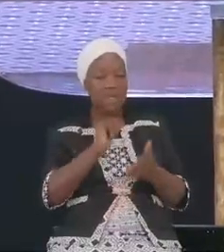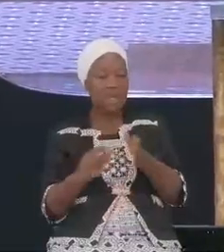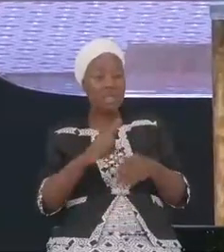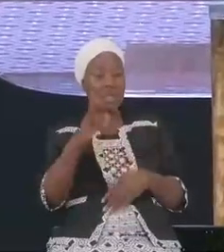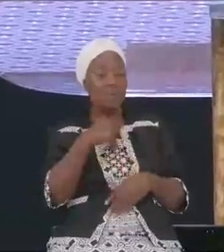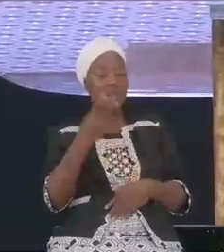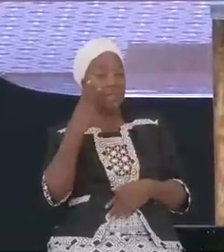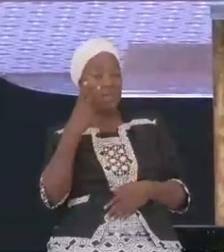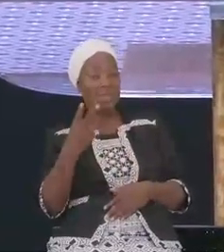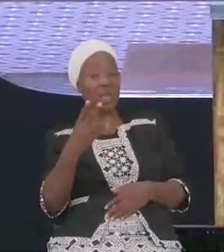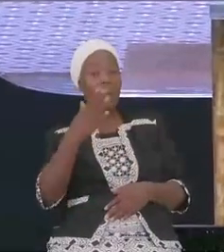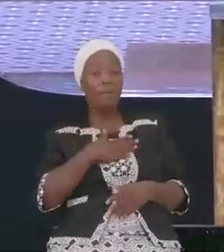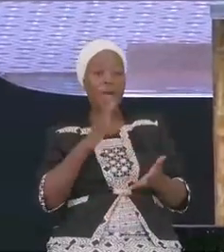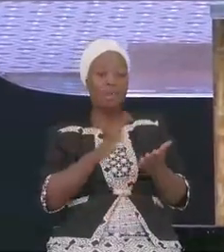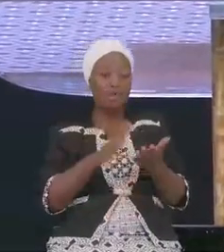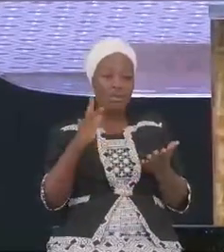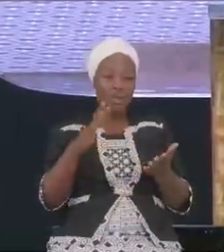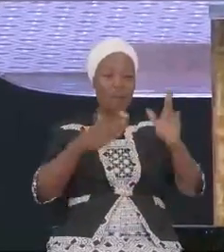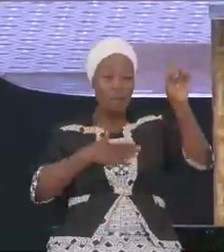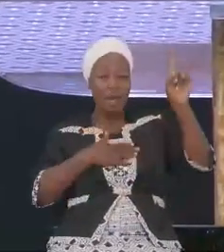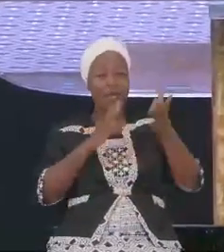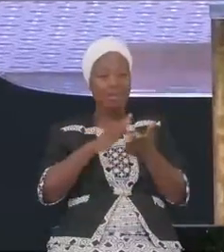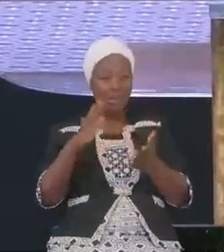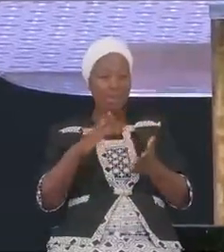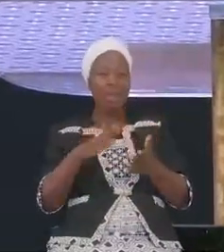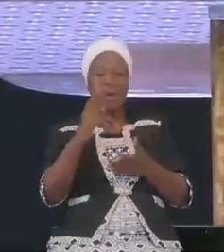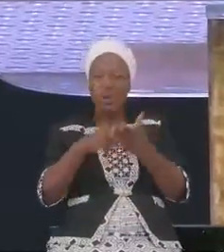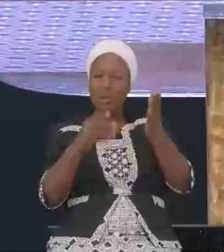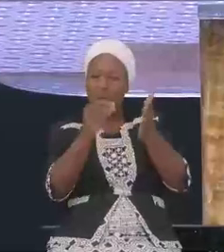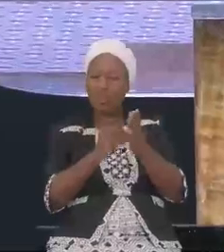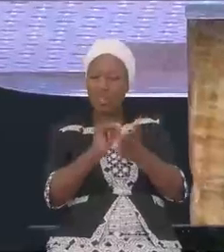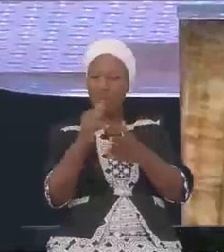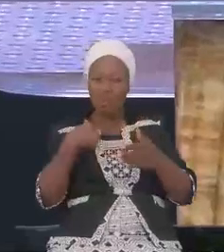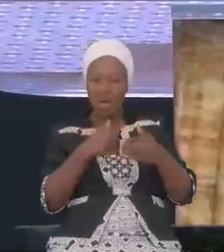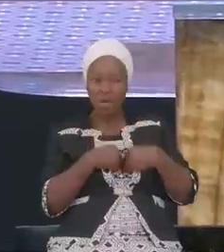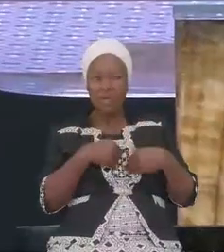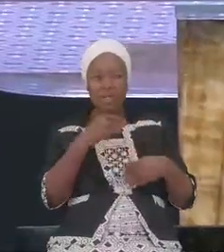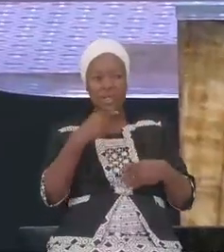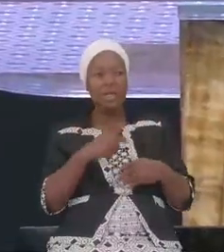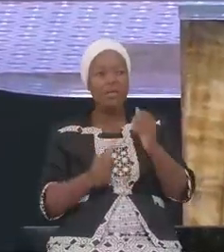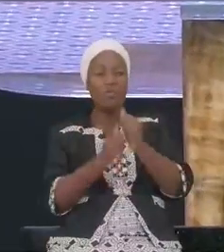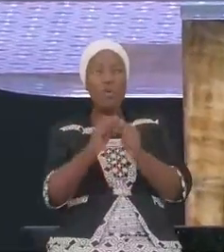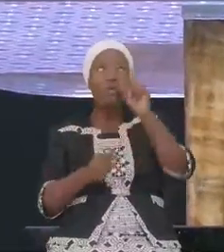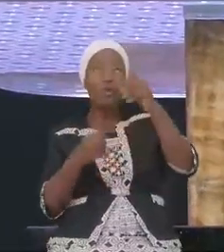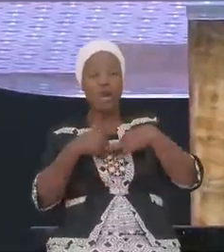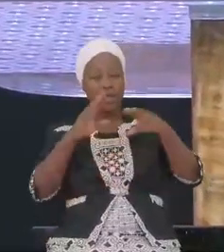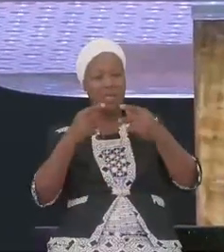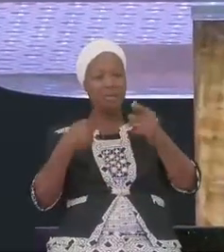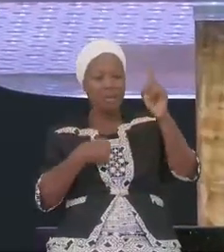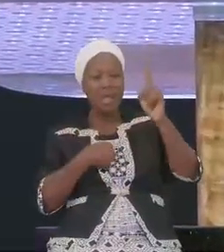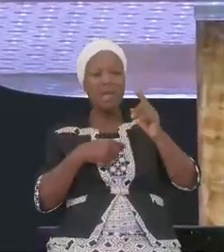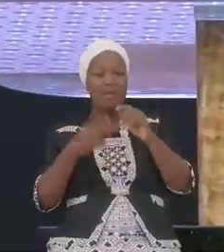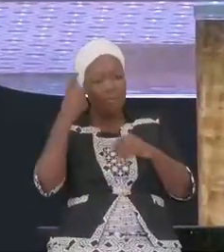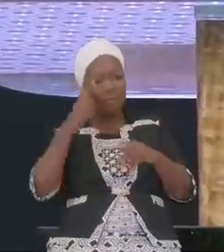Afin qu'il voie ma gloire. Quelle portion avons-nous? La gloire que tu m'as donnée, parce que